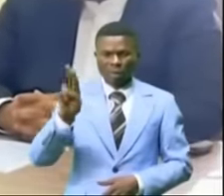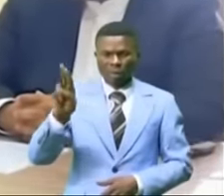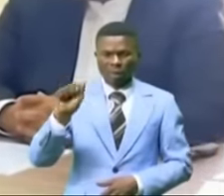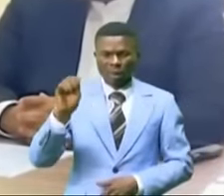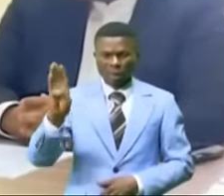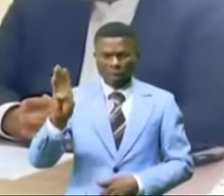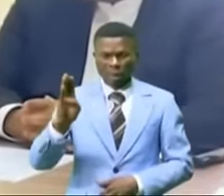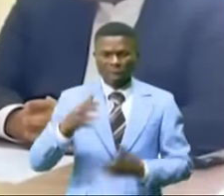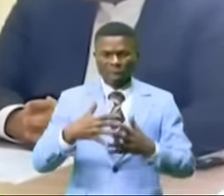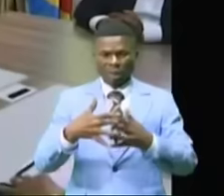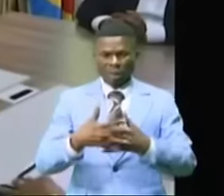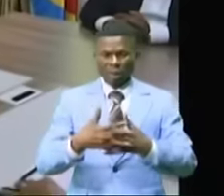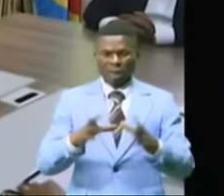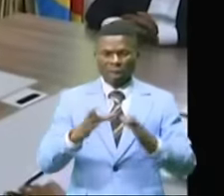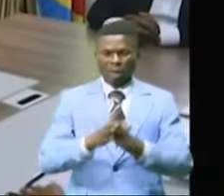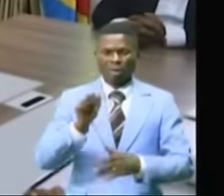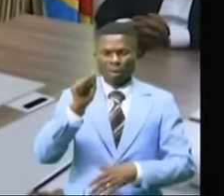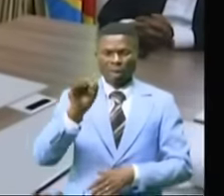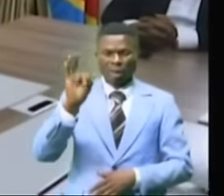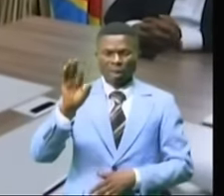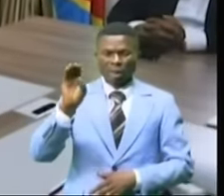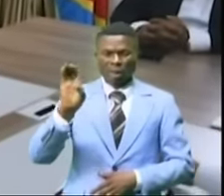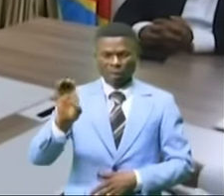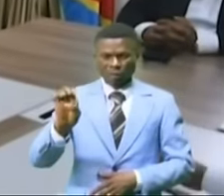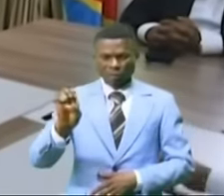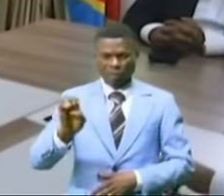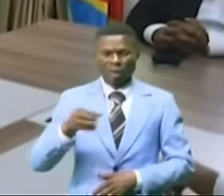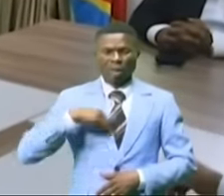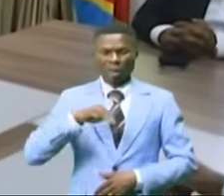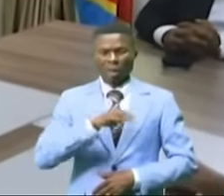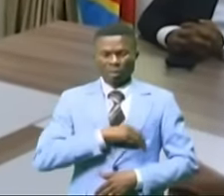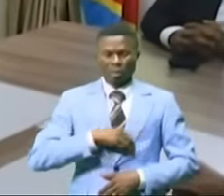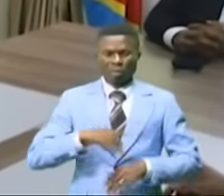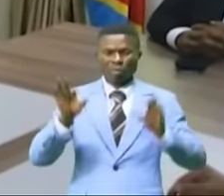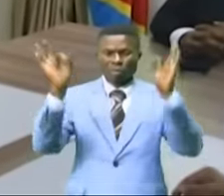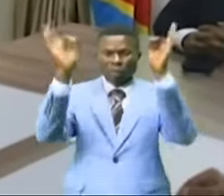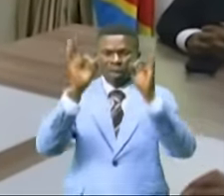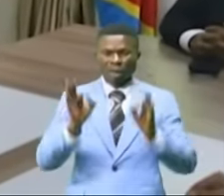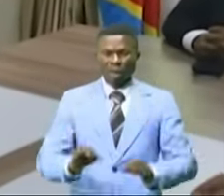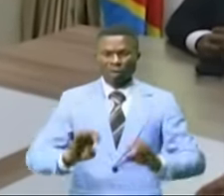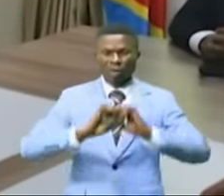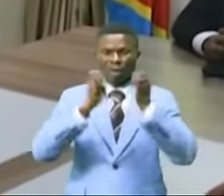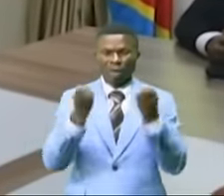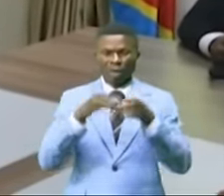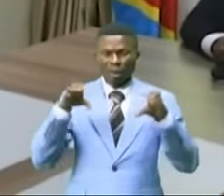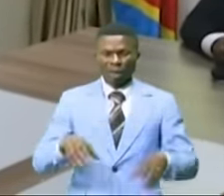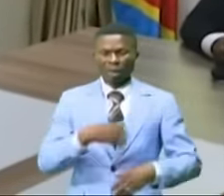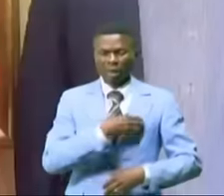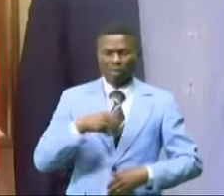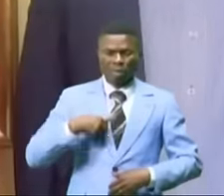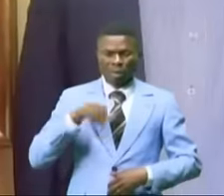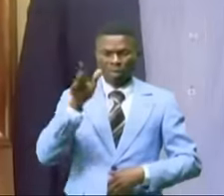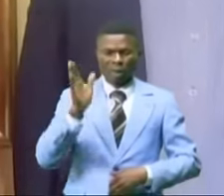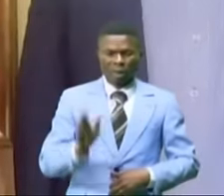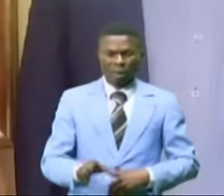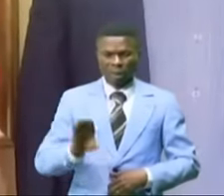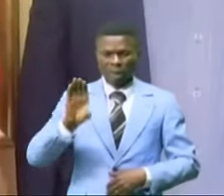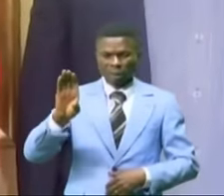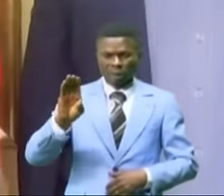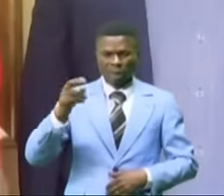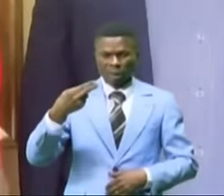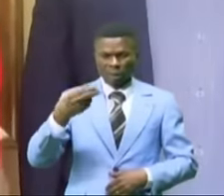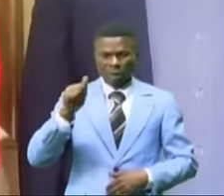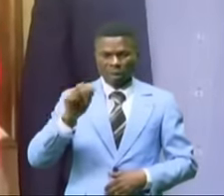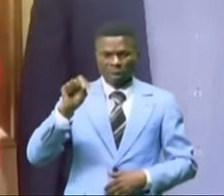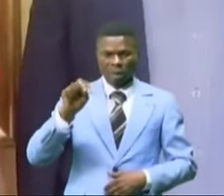un partenariat avec la FEC. Glencore, membre de la Fédération des entreprises du Congo, par sa directrice générale Chantal Kaninda, est au